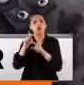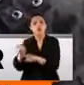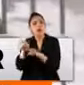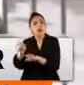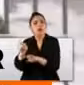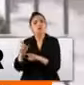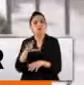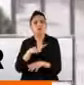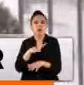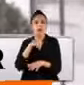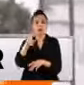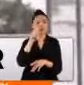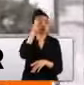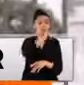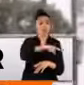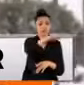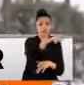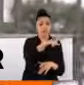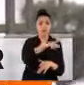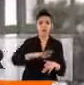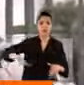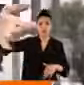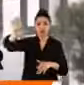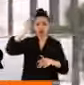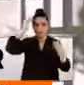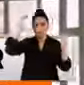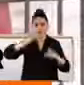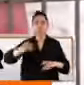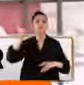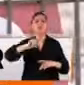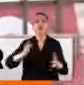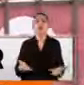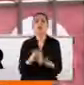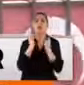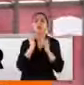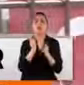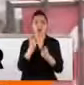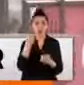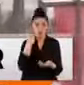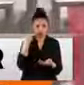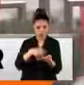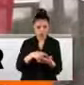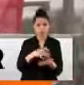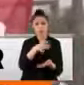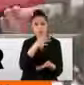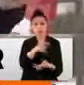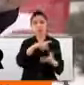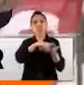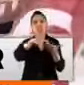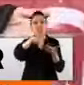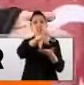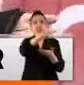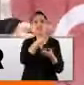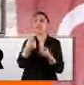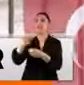yakanızı bırakmıyor. Tefecilere kolunu kaptıran maalesef bir daha kurtulamıyor. Borcunu ödese bile senetler o